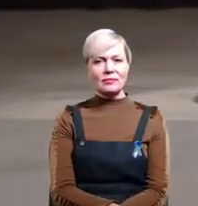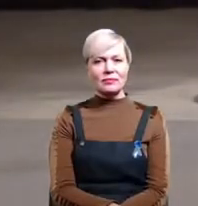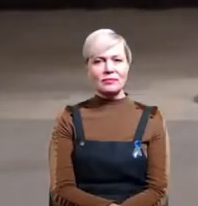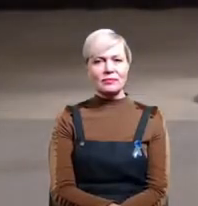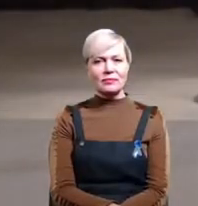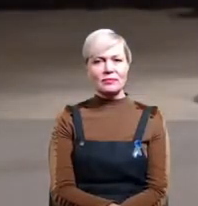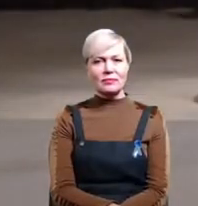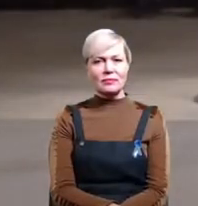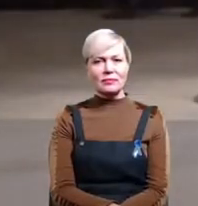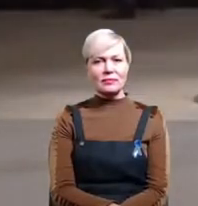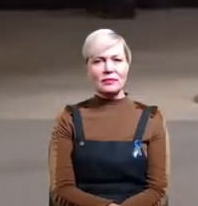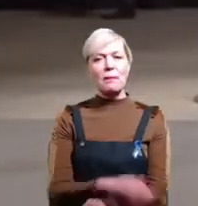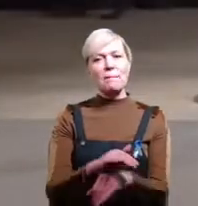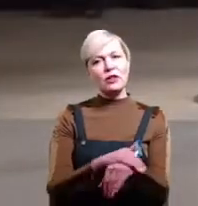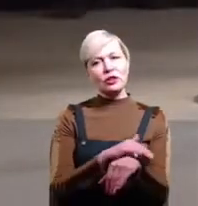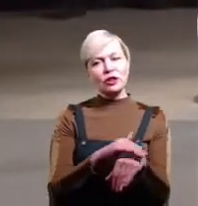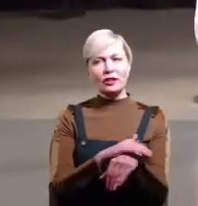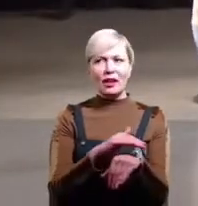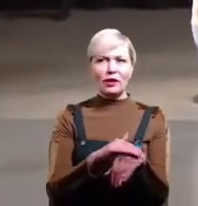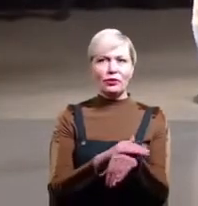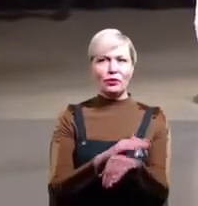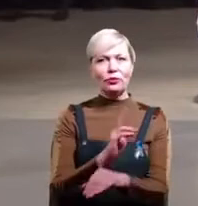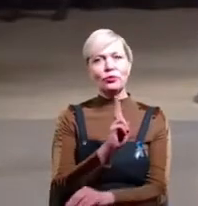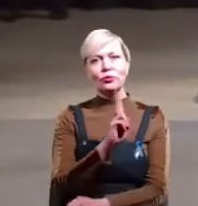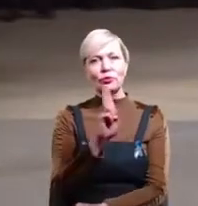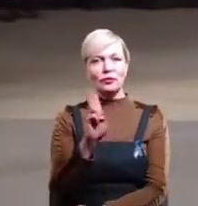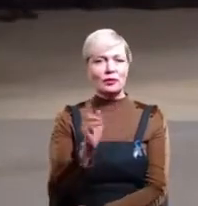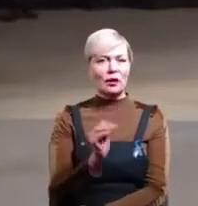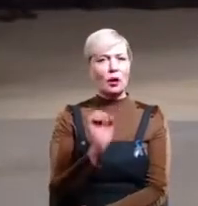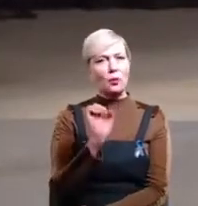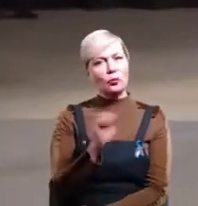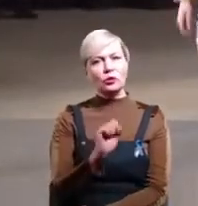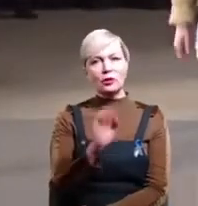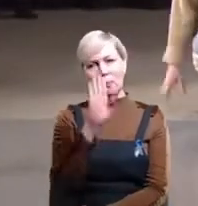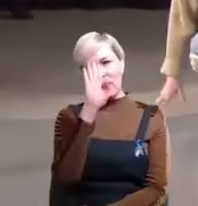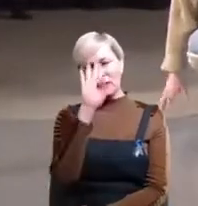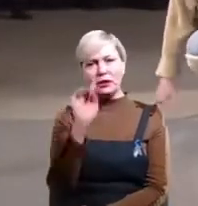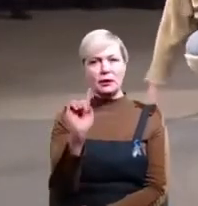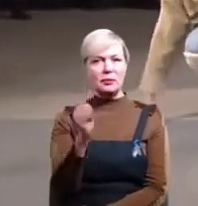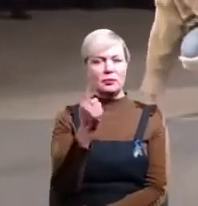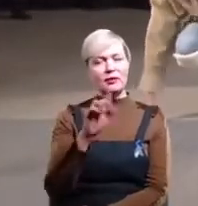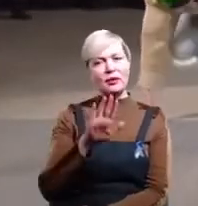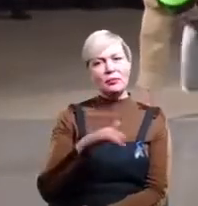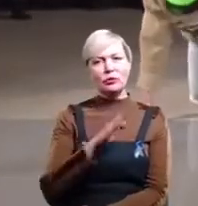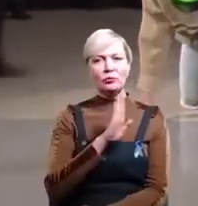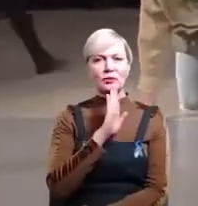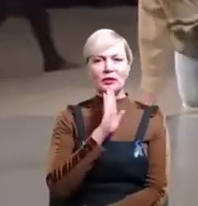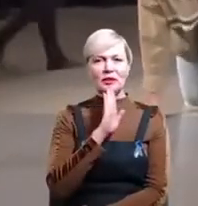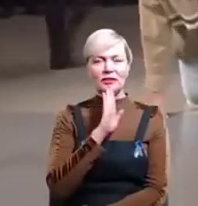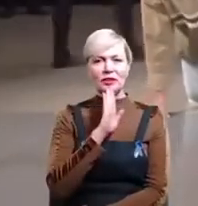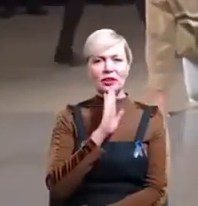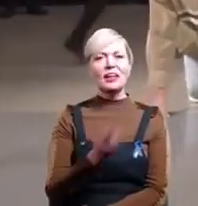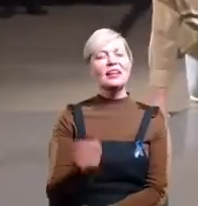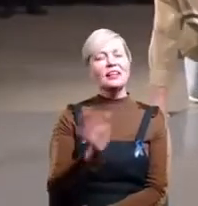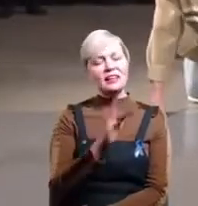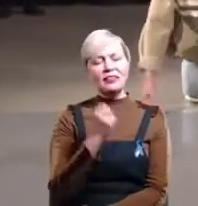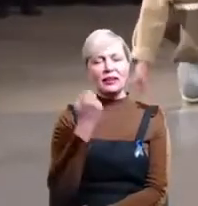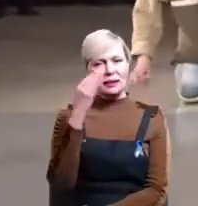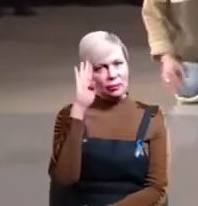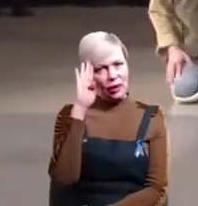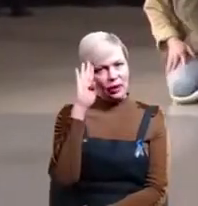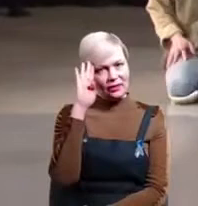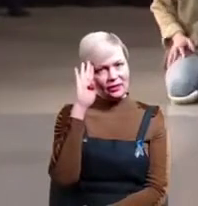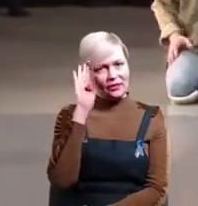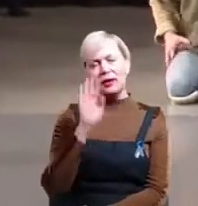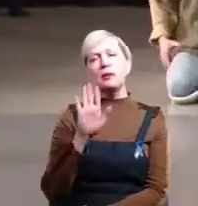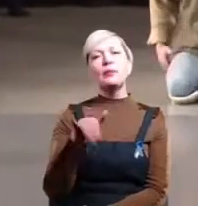По желанию. Можете мальчики первые, потом девочки. Ну, давайте парни, потом